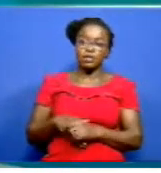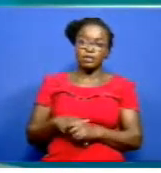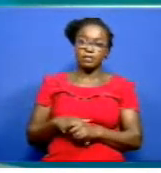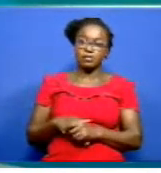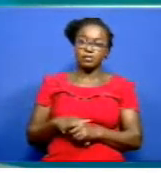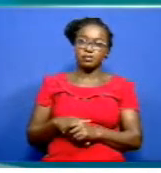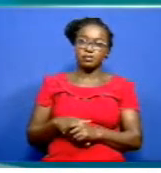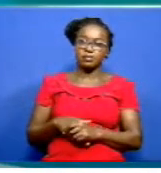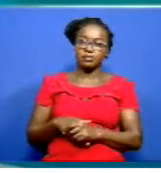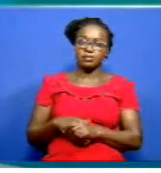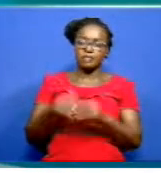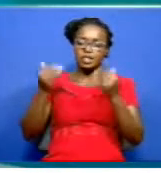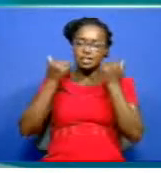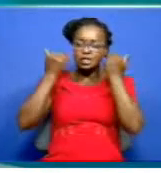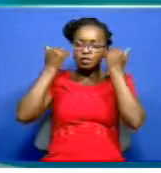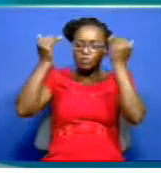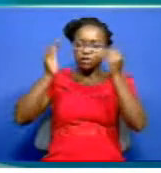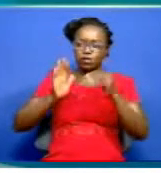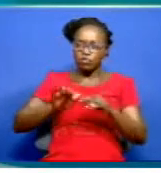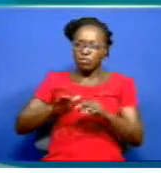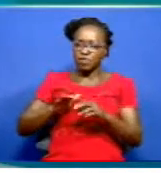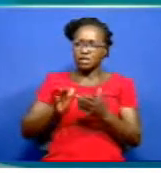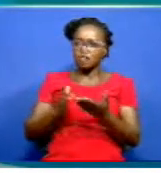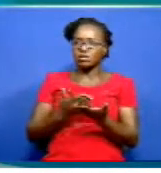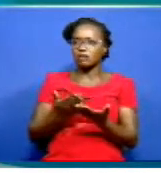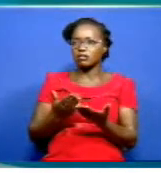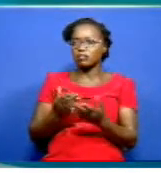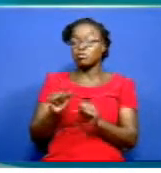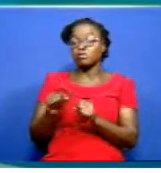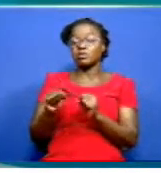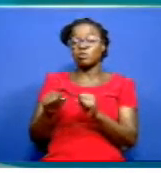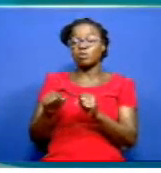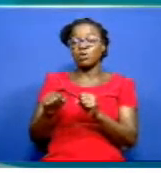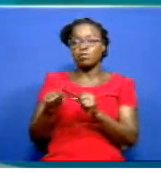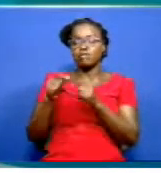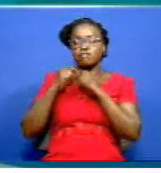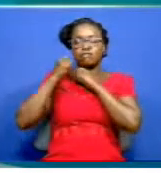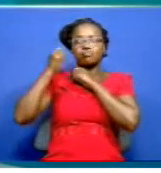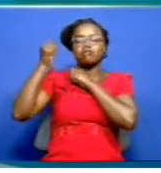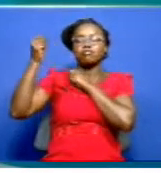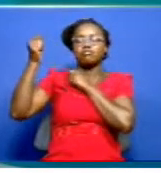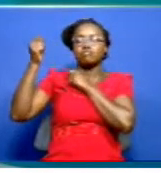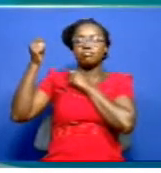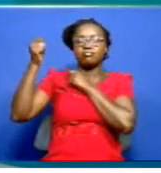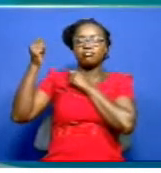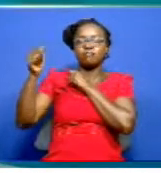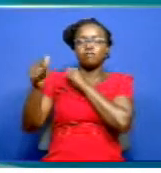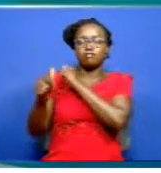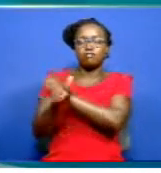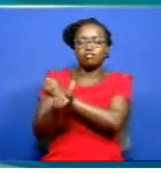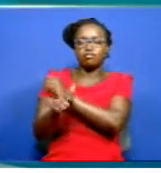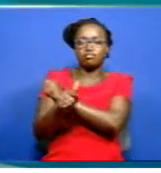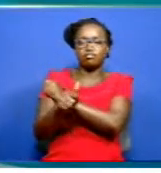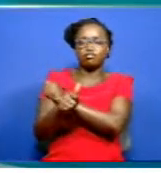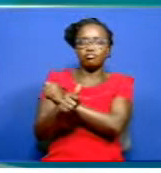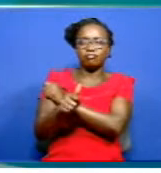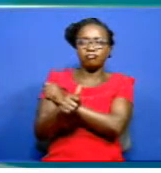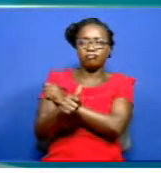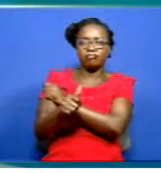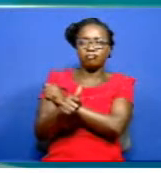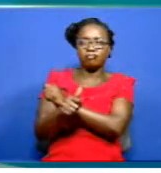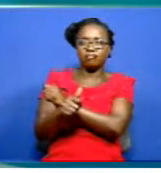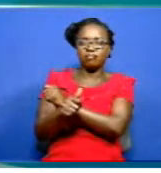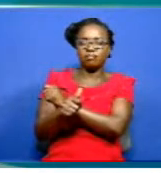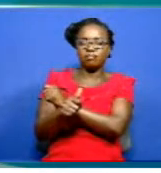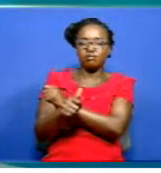mwenye yuko na depression, in some cases anaweza hata jiua. Na hiyo ni athari kubwa. Kwa zote hiyo ndio athari